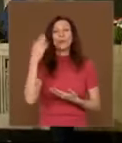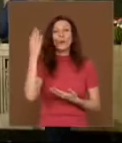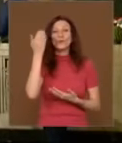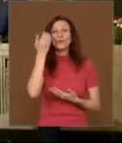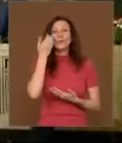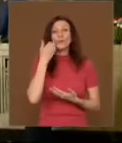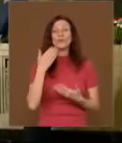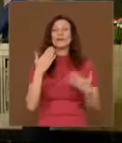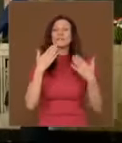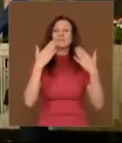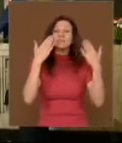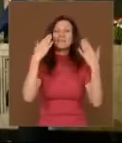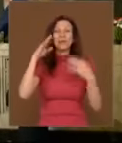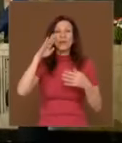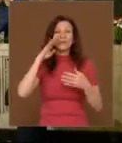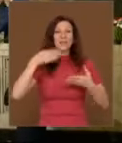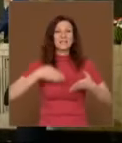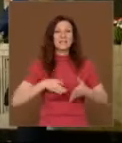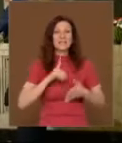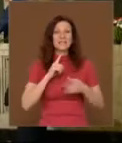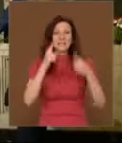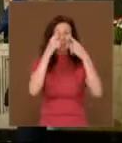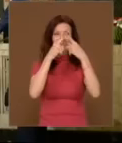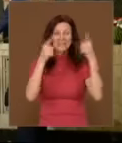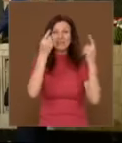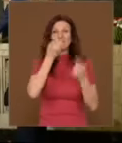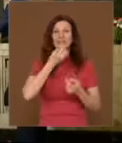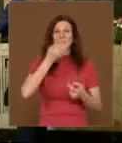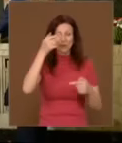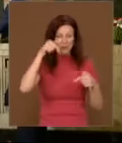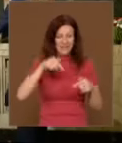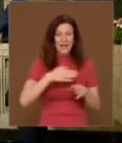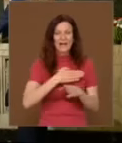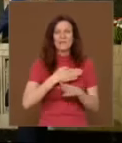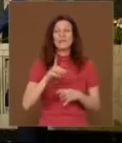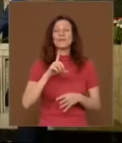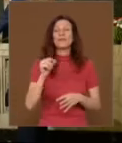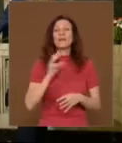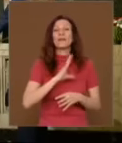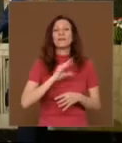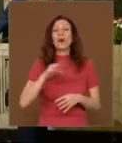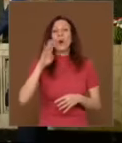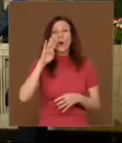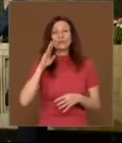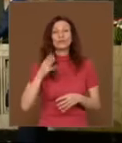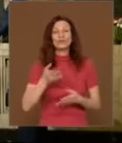помилуй, слава Отцу и Сину и Святому Духу, единый пресный во веки веков. Аминь.